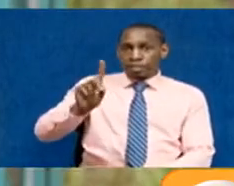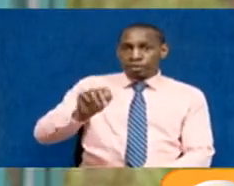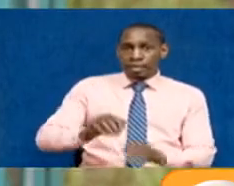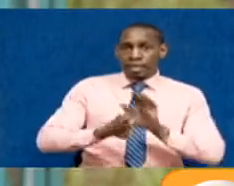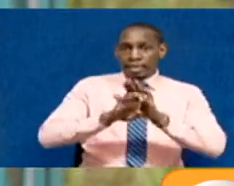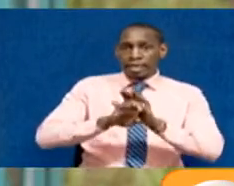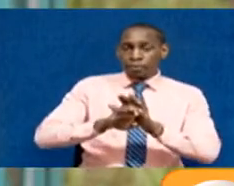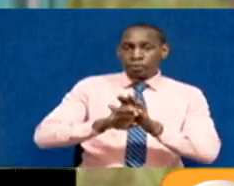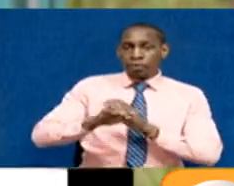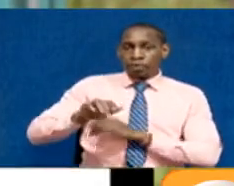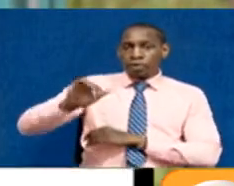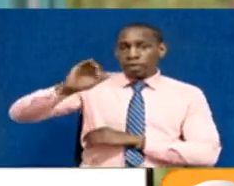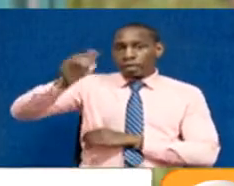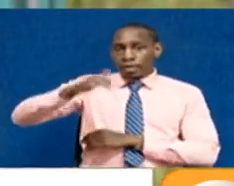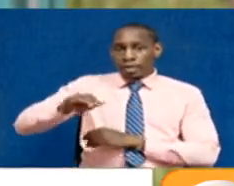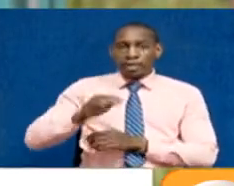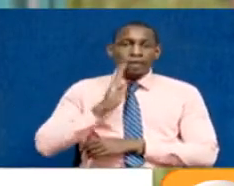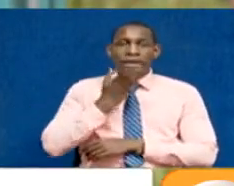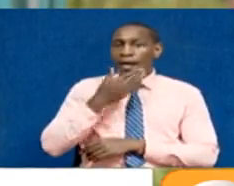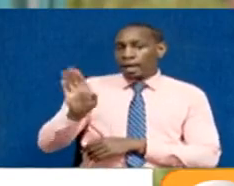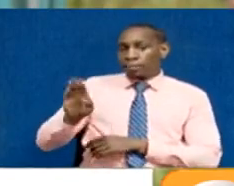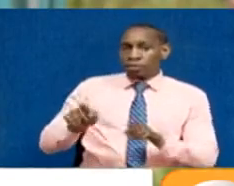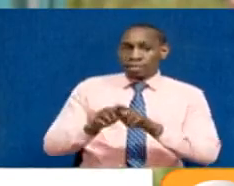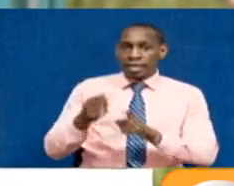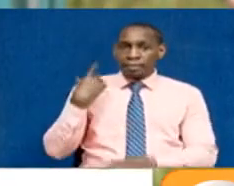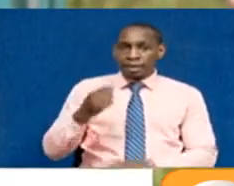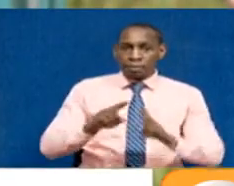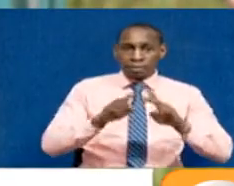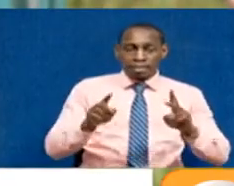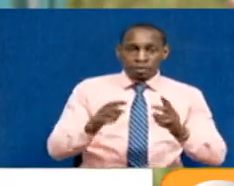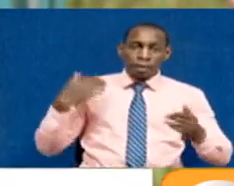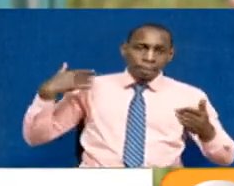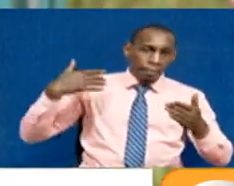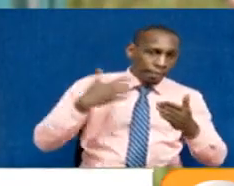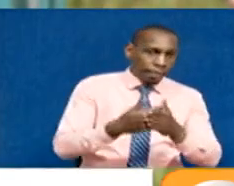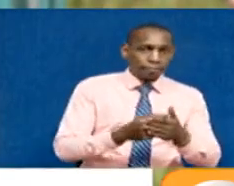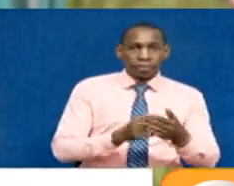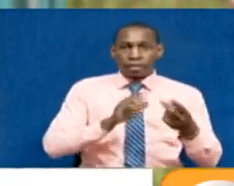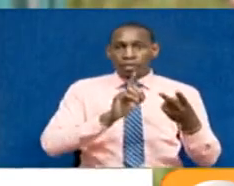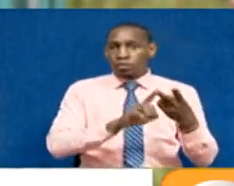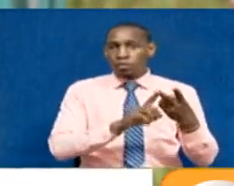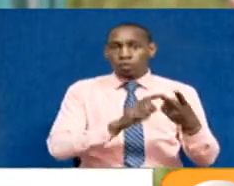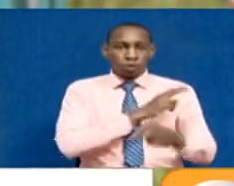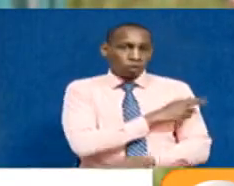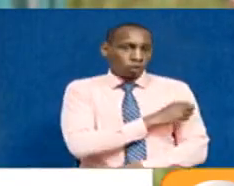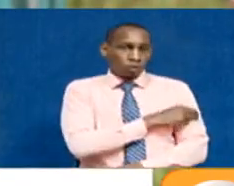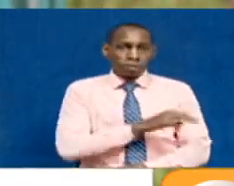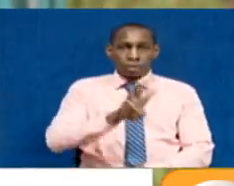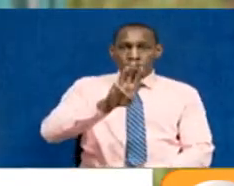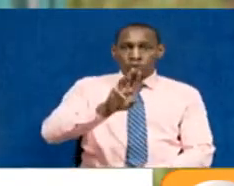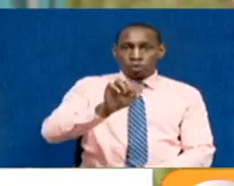hapa township tulieka kala blue na code zikapangwa kutoka mwanzo hadi mwisho. Tukaenda kwa hospital